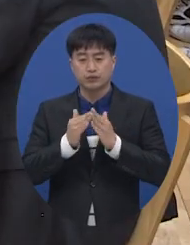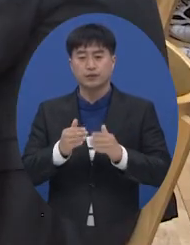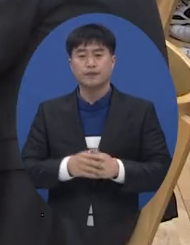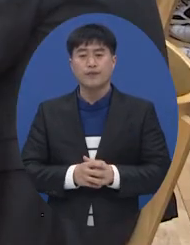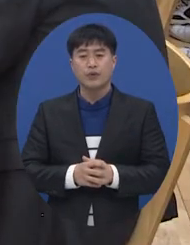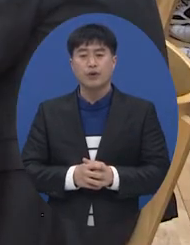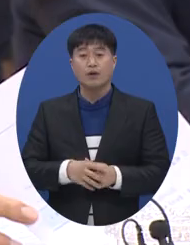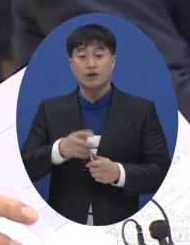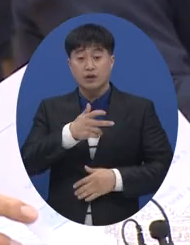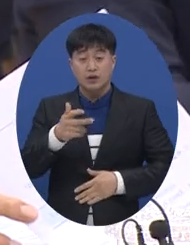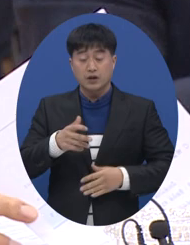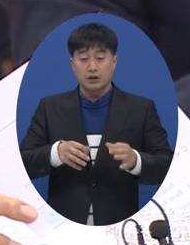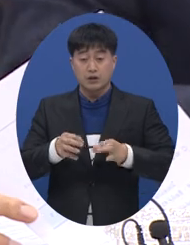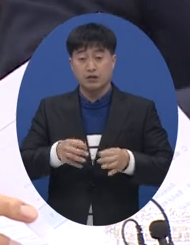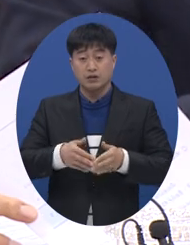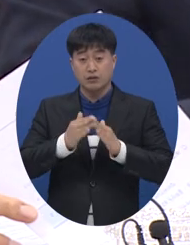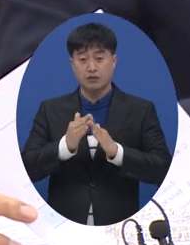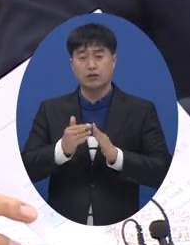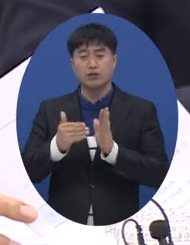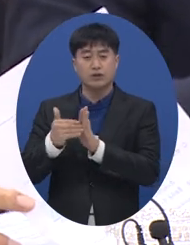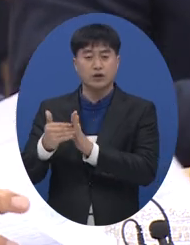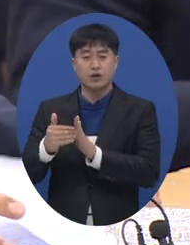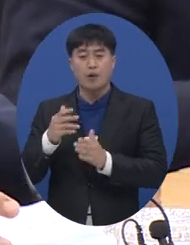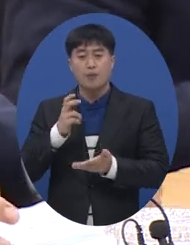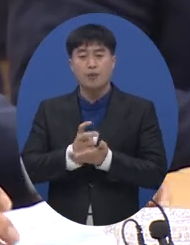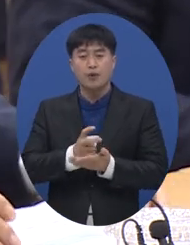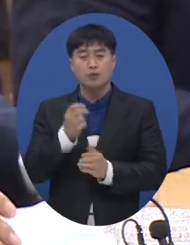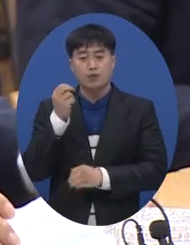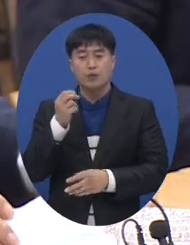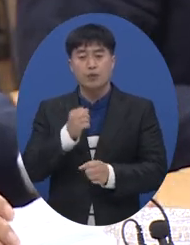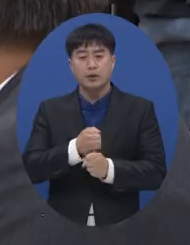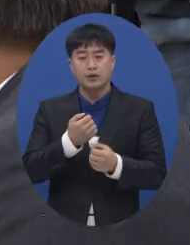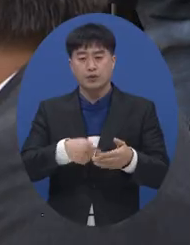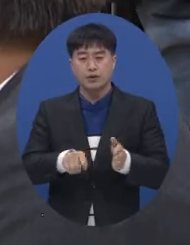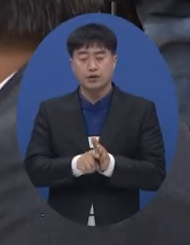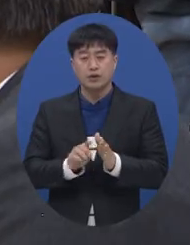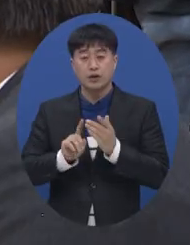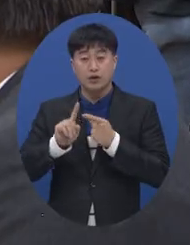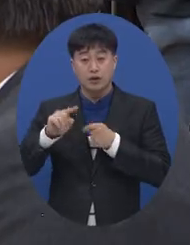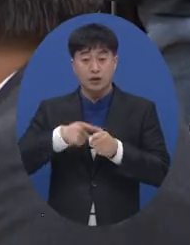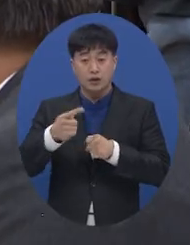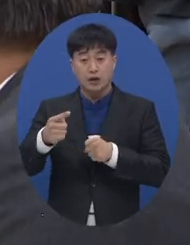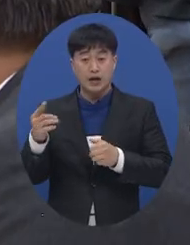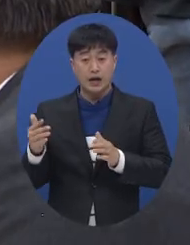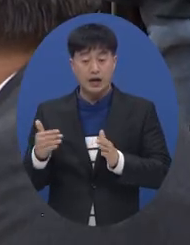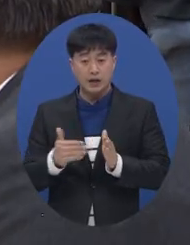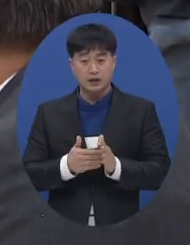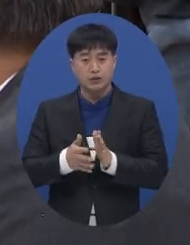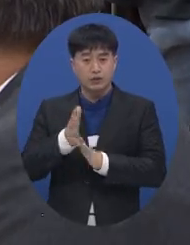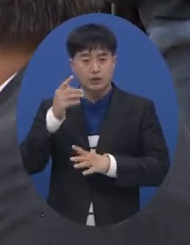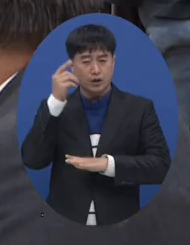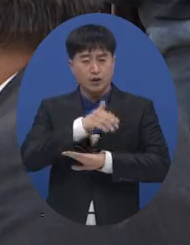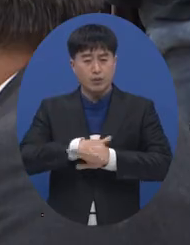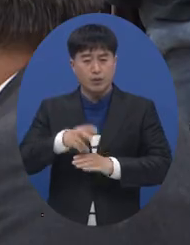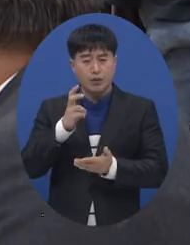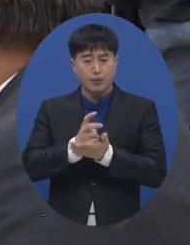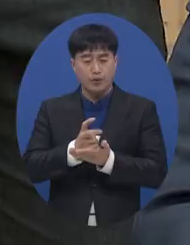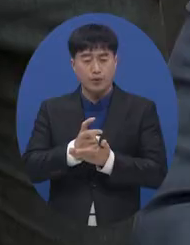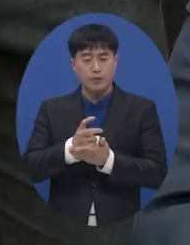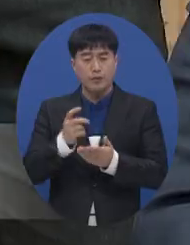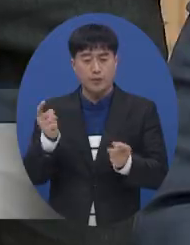맞도록 대규모 점포 건축을 제한하고 법적 근거 마련을 위해 내년까지 각시 도시계획 조례 개정을 마칠